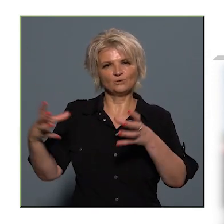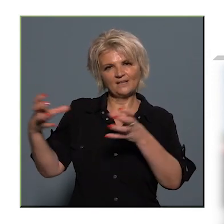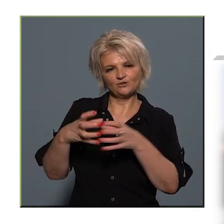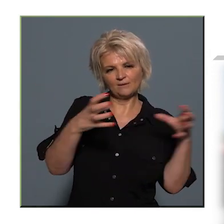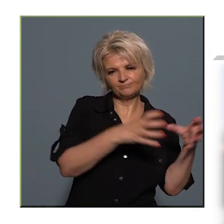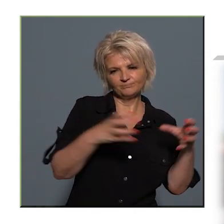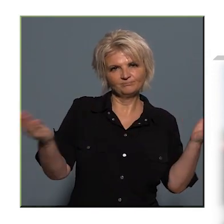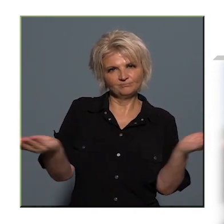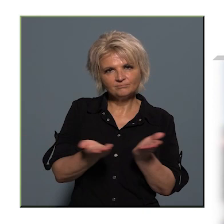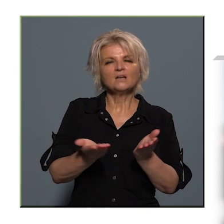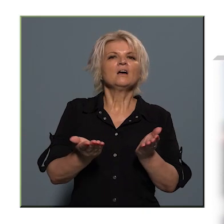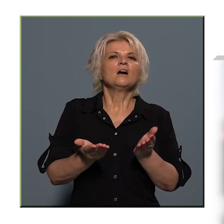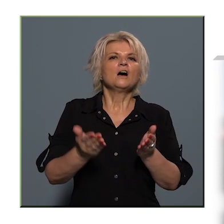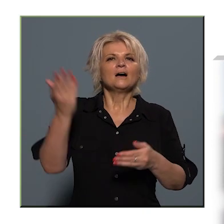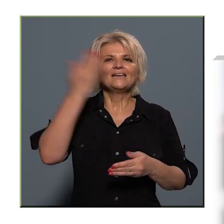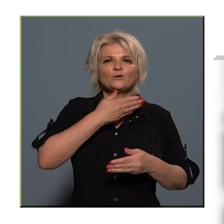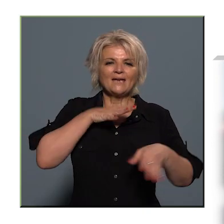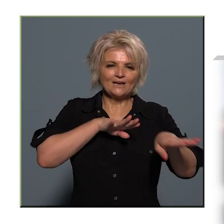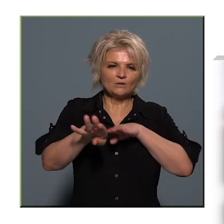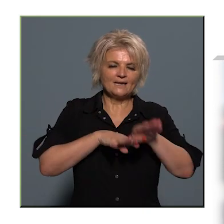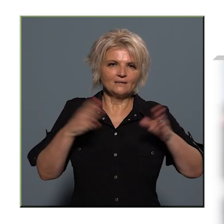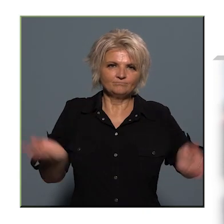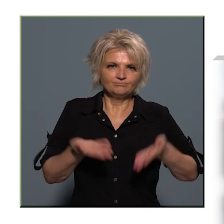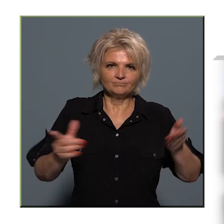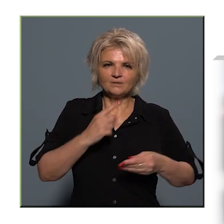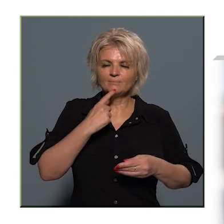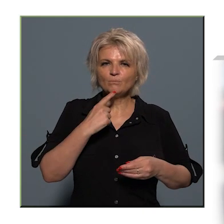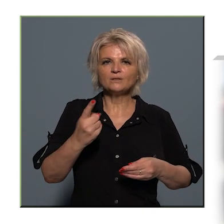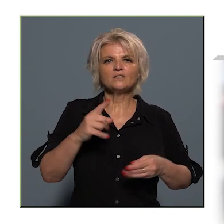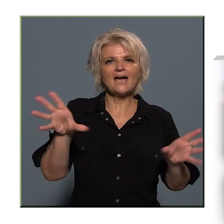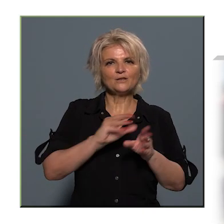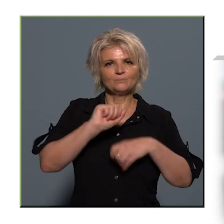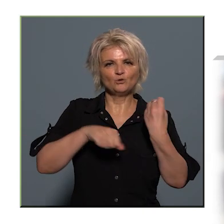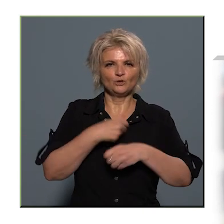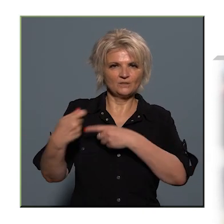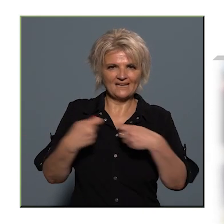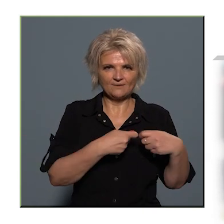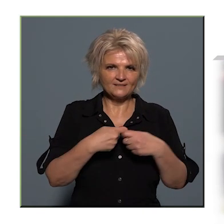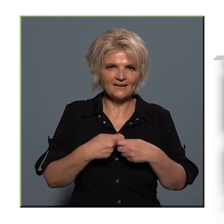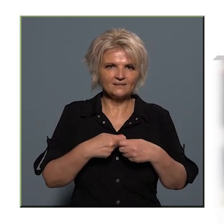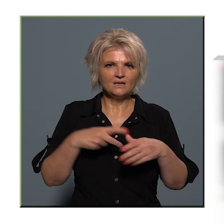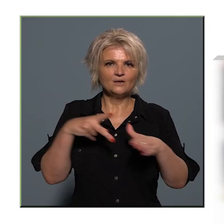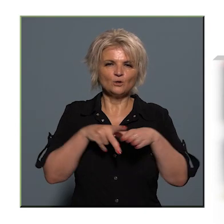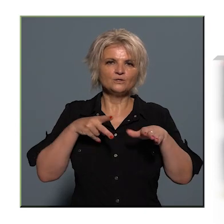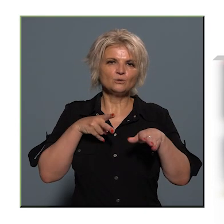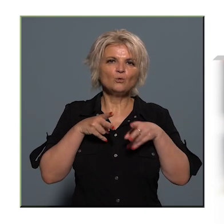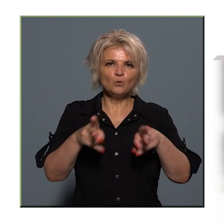a hidrogén közlekedés ösztönzése érdekében, közölték az együttműködő szervezetek. A közúti